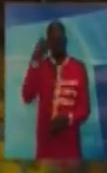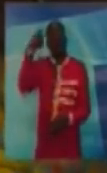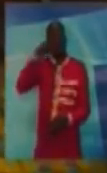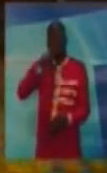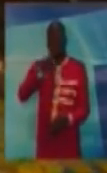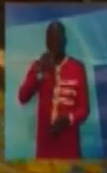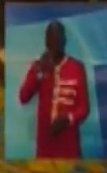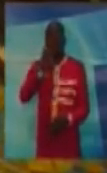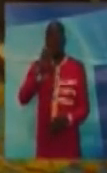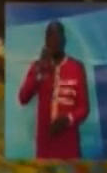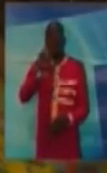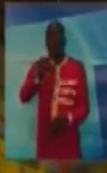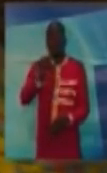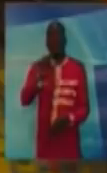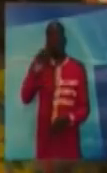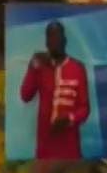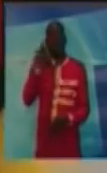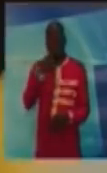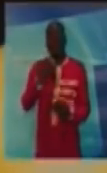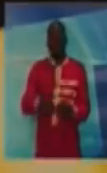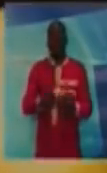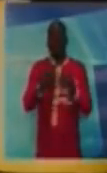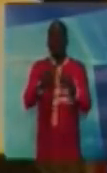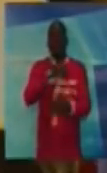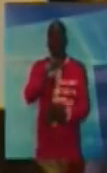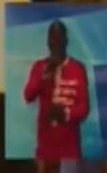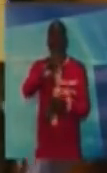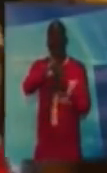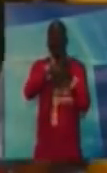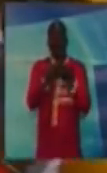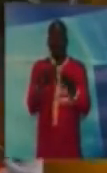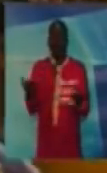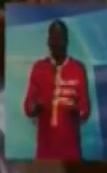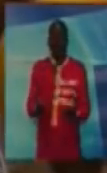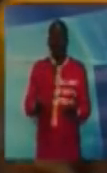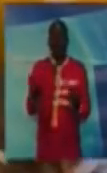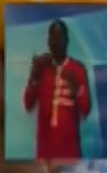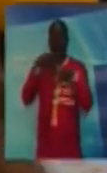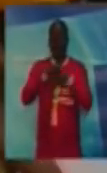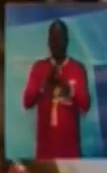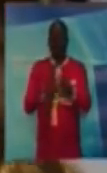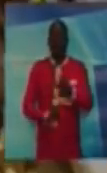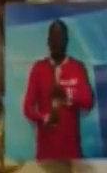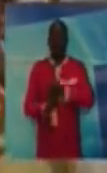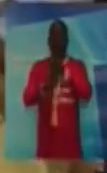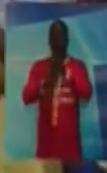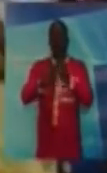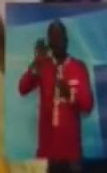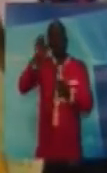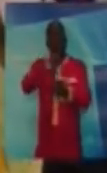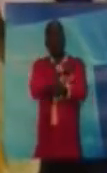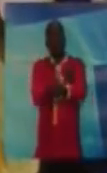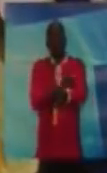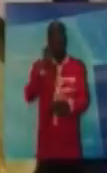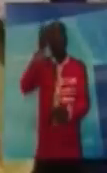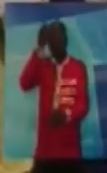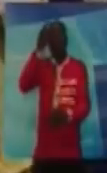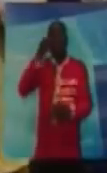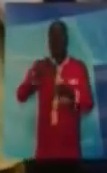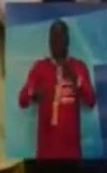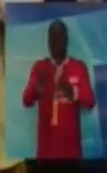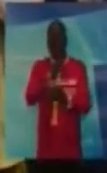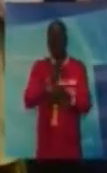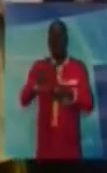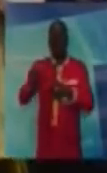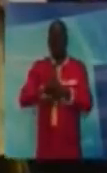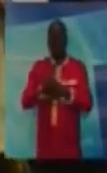ce ras-le-bol qu'il n'y ait pas d'avancée. Tous ici espèrent une implication plus soutenue des autorités politiques et judiciaires pour un